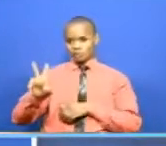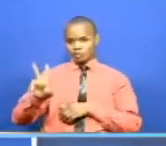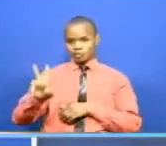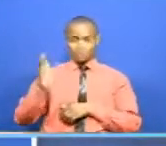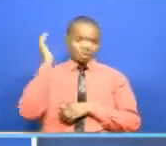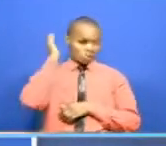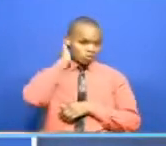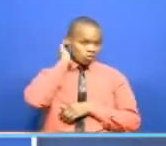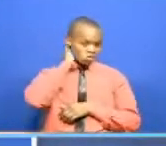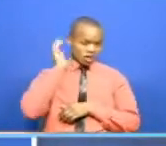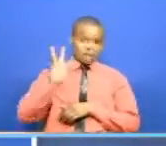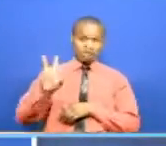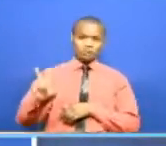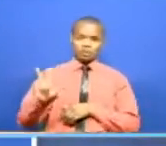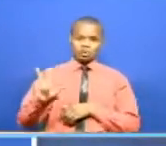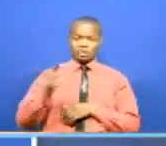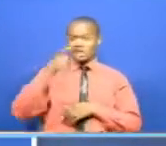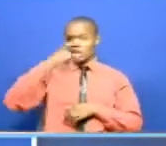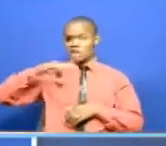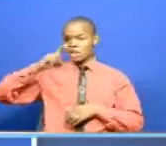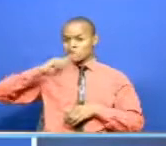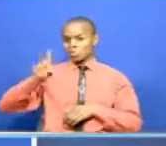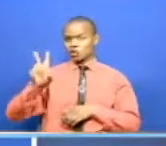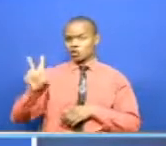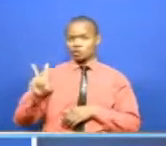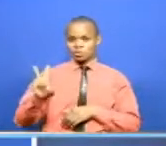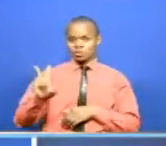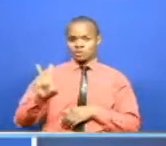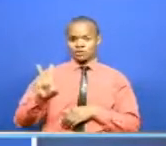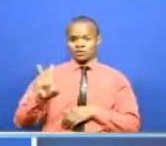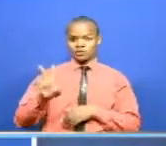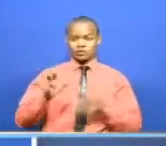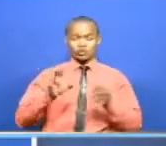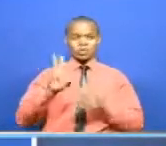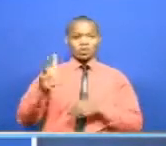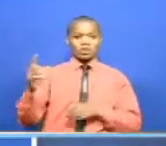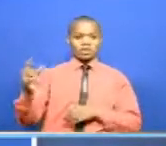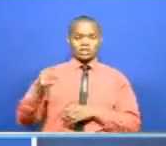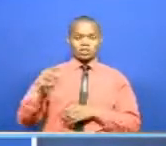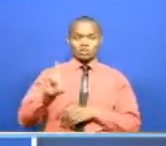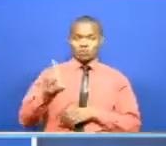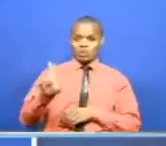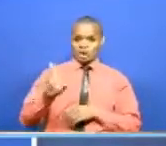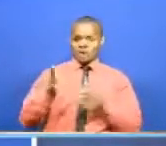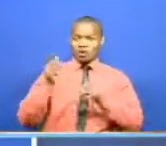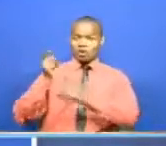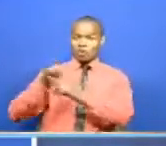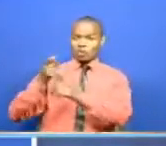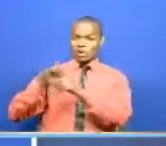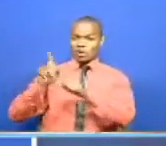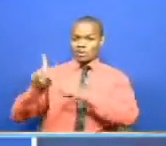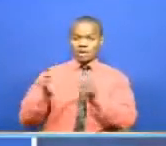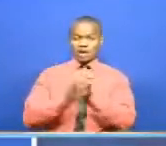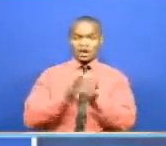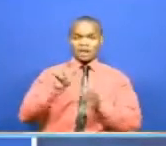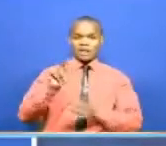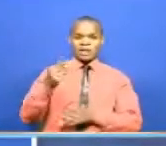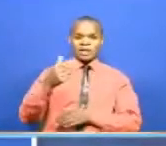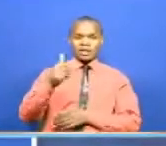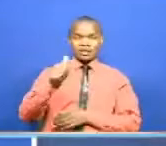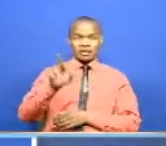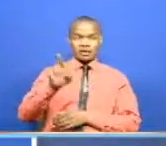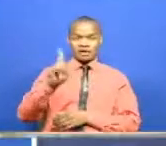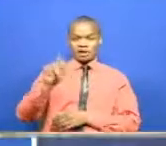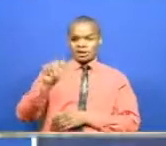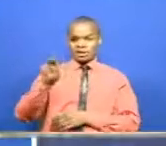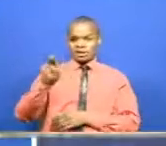2, Kitui 2, Kisumu 1, Wasingishu 1, Kwale 1, and Tharaka Nithi